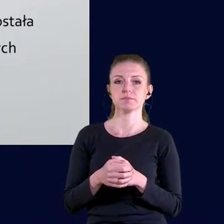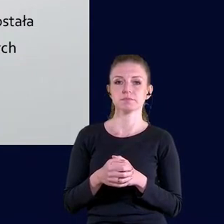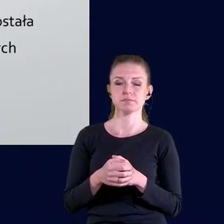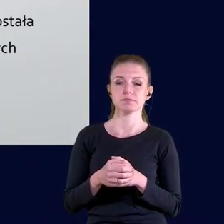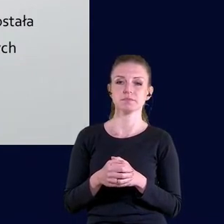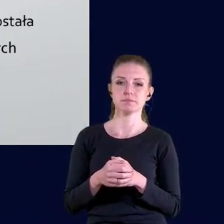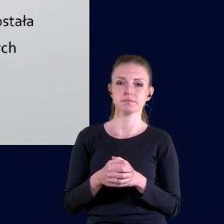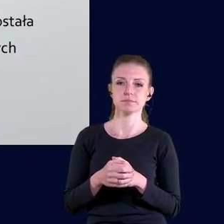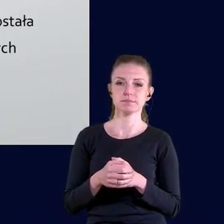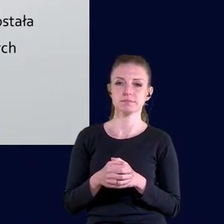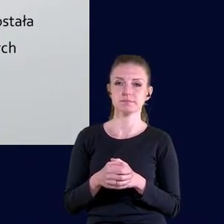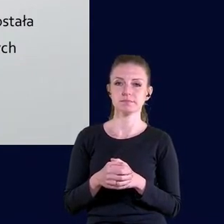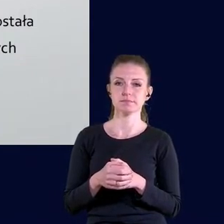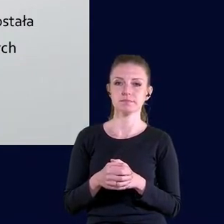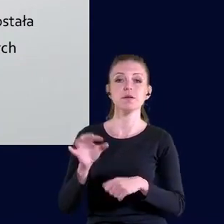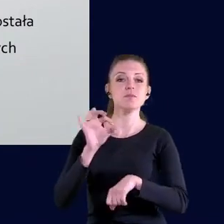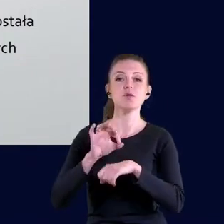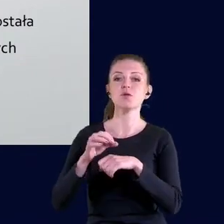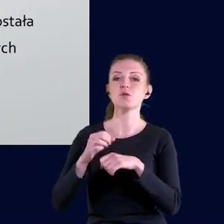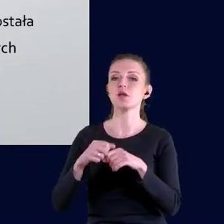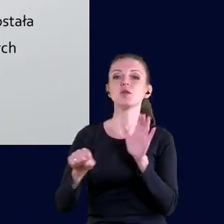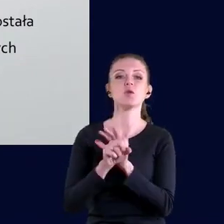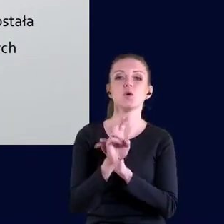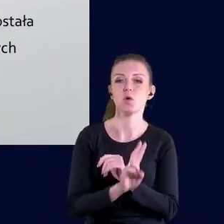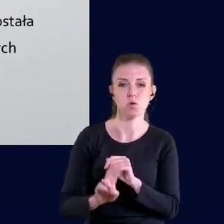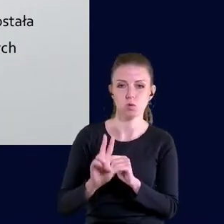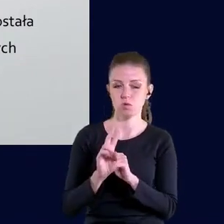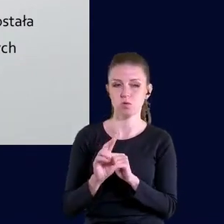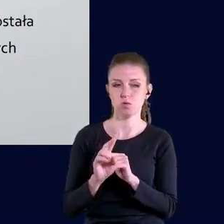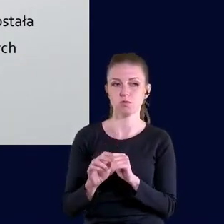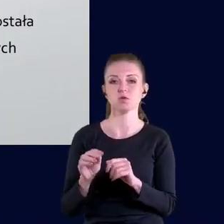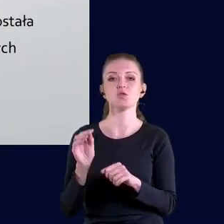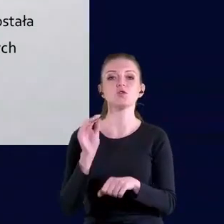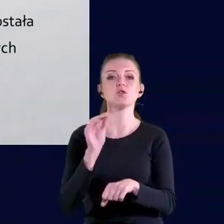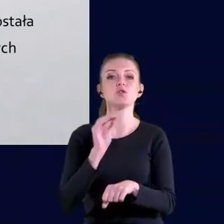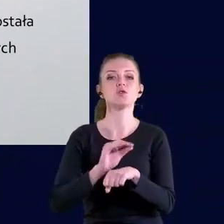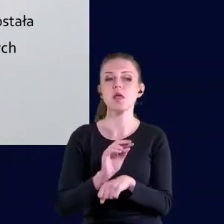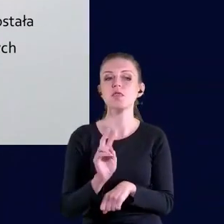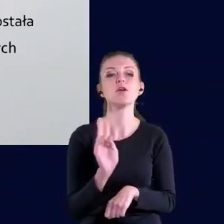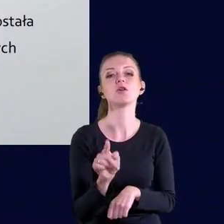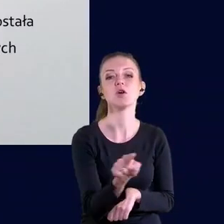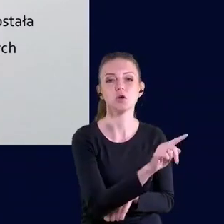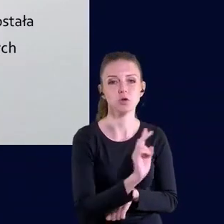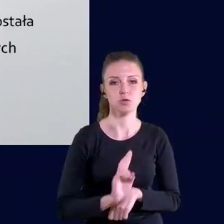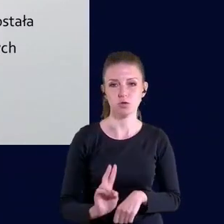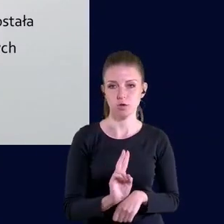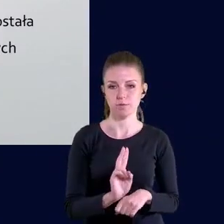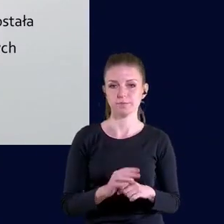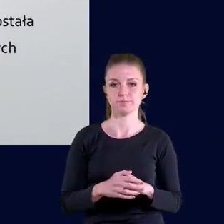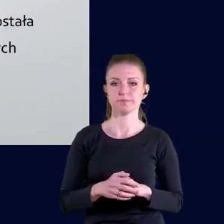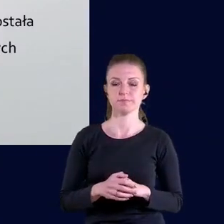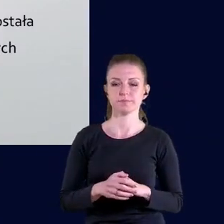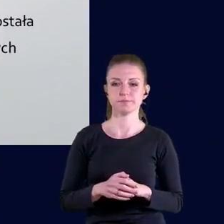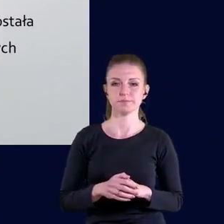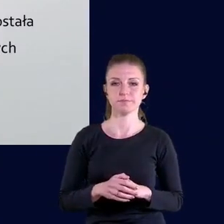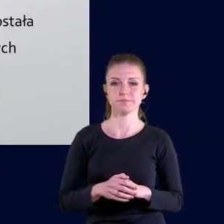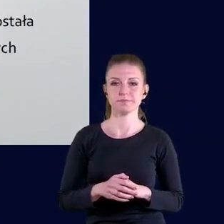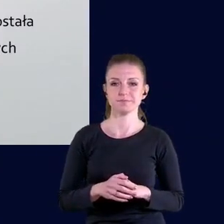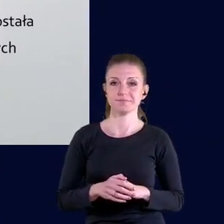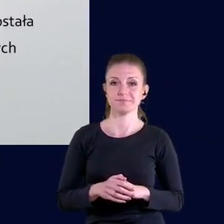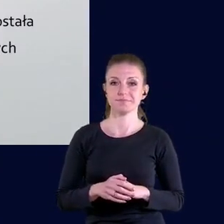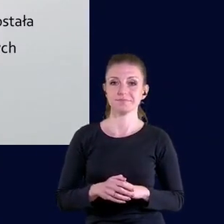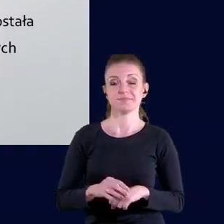jest projekt do kogo skierowane są szkolenia że to wyjaśnienie tutaj jeszcze tej kwestii że